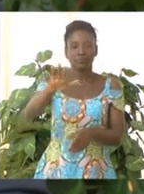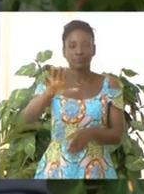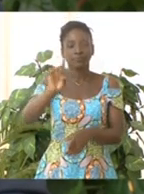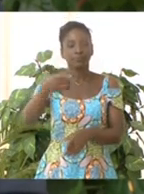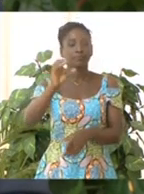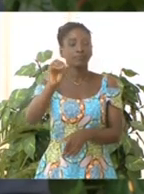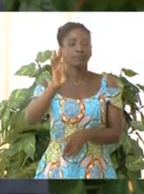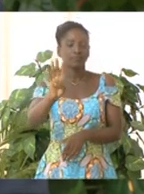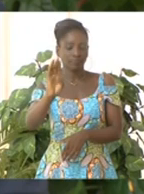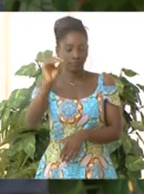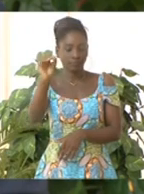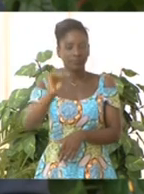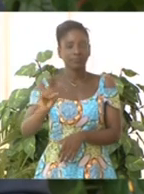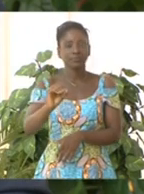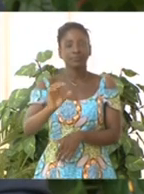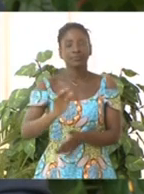25,04%.